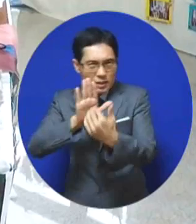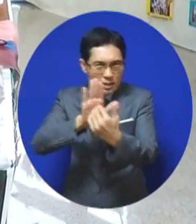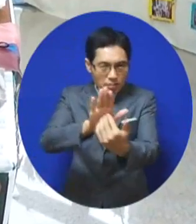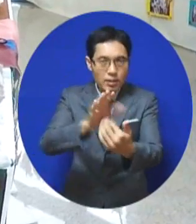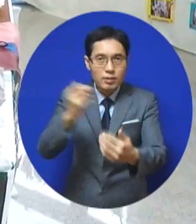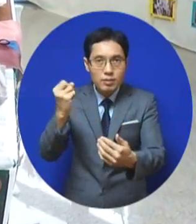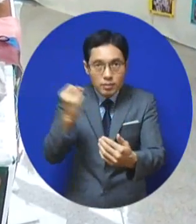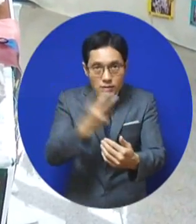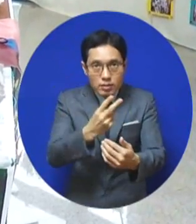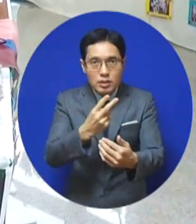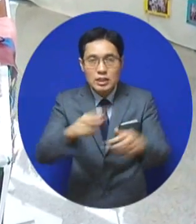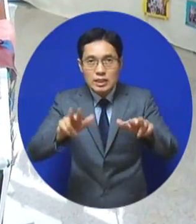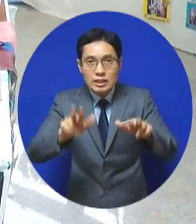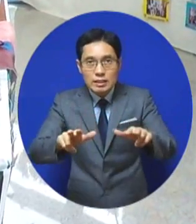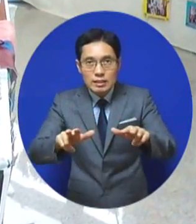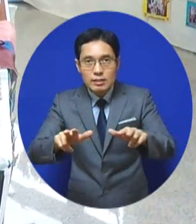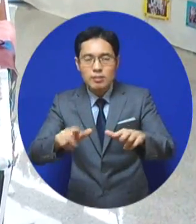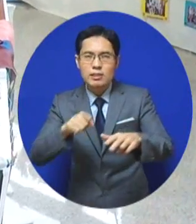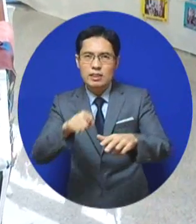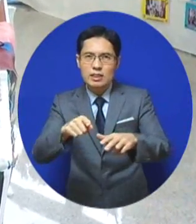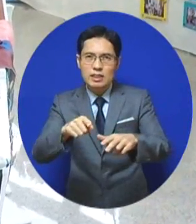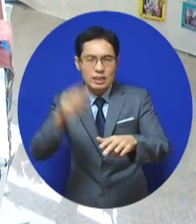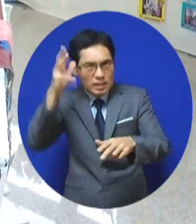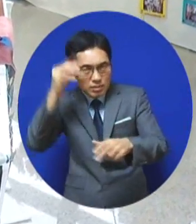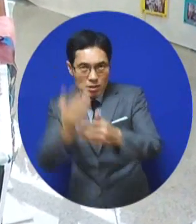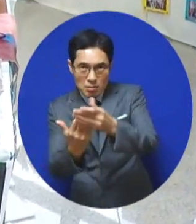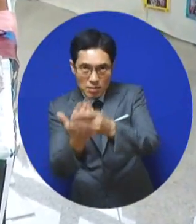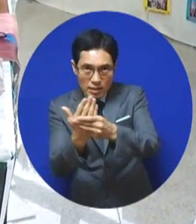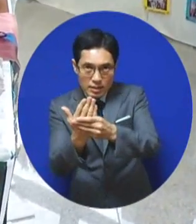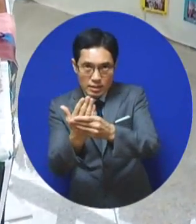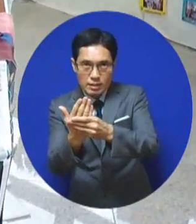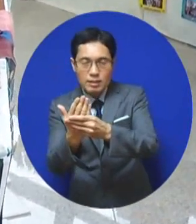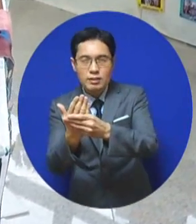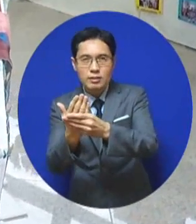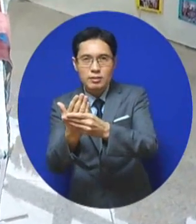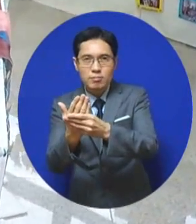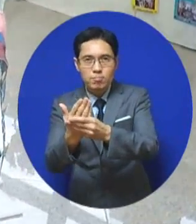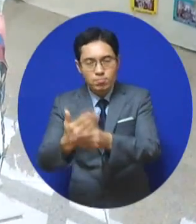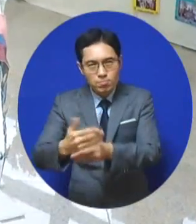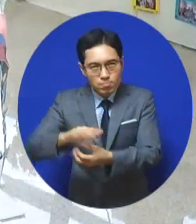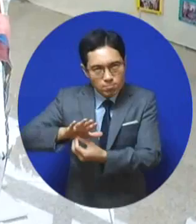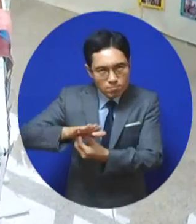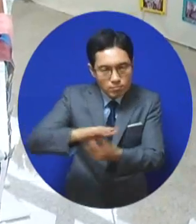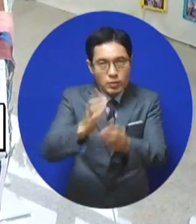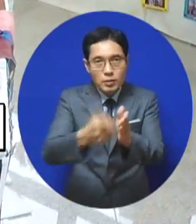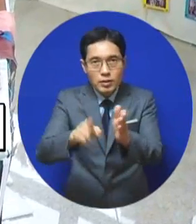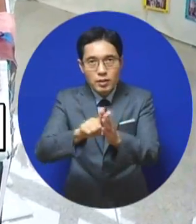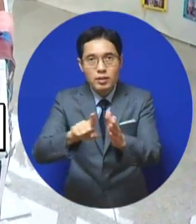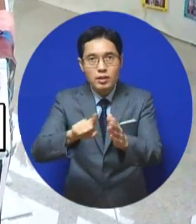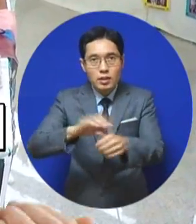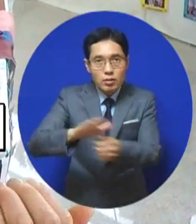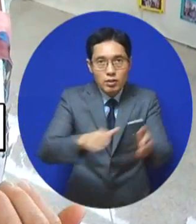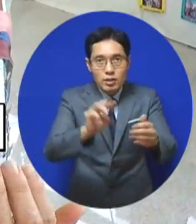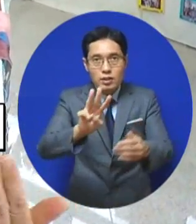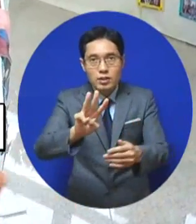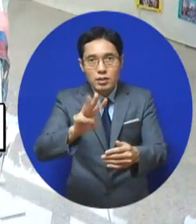예방과 진행 지원을 막기 위해서 경상북도에서 392개소를 운영하고 있습니다.